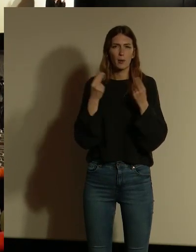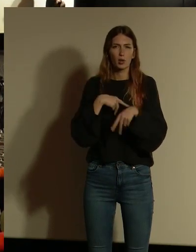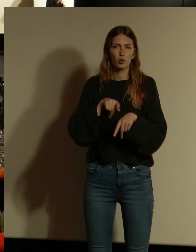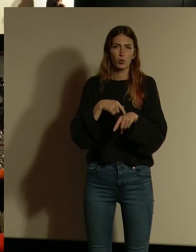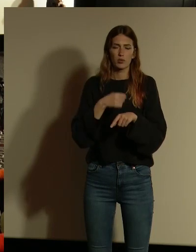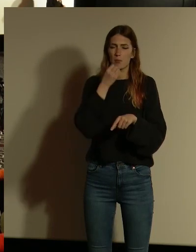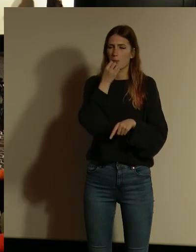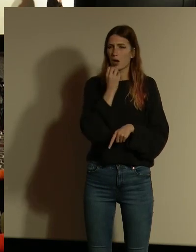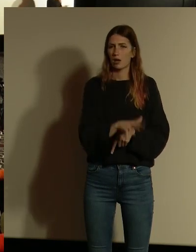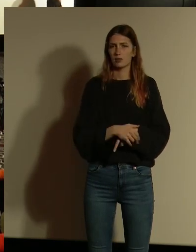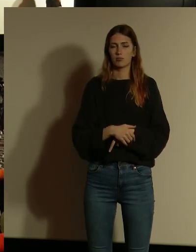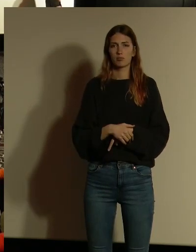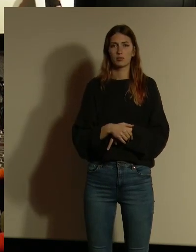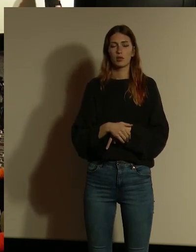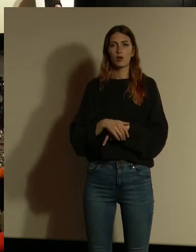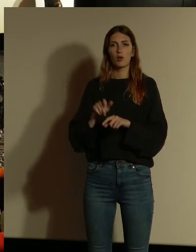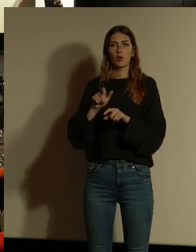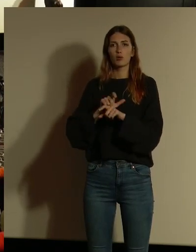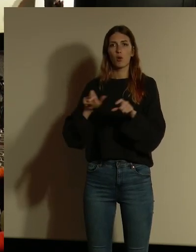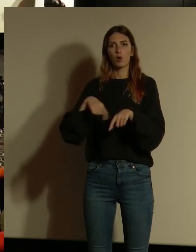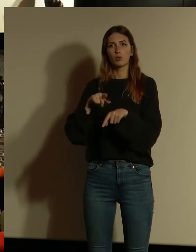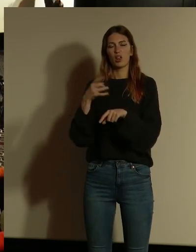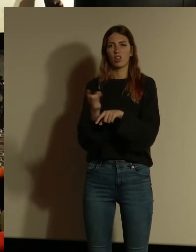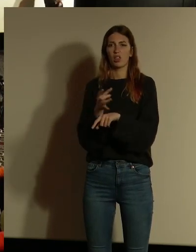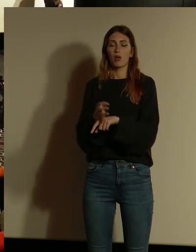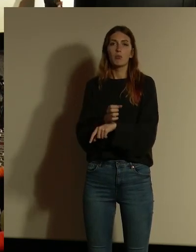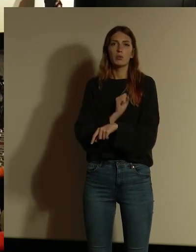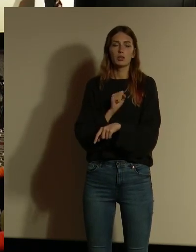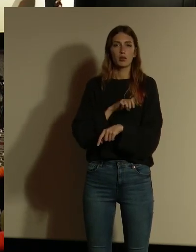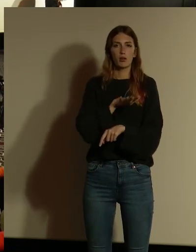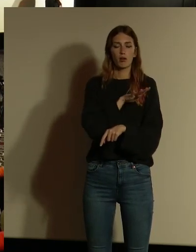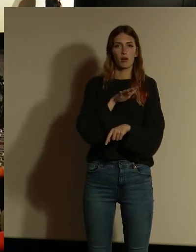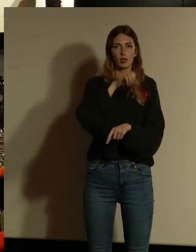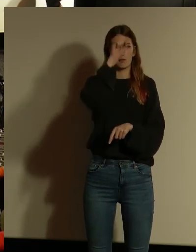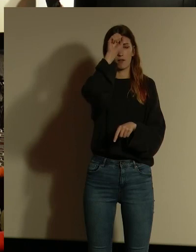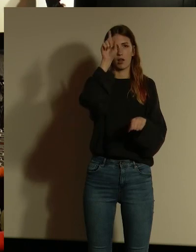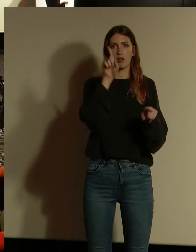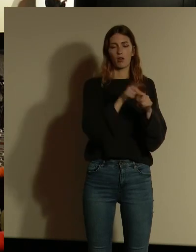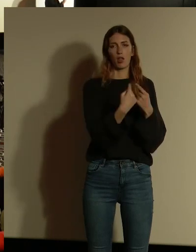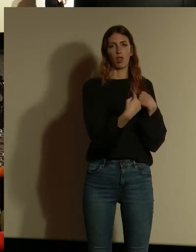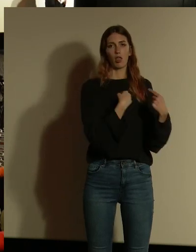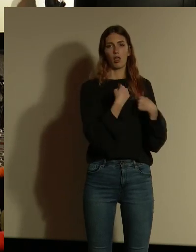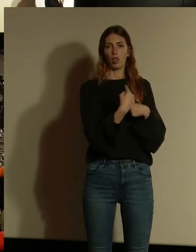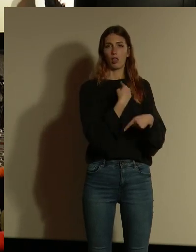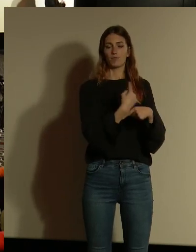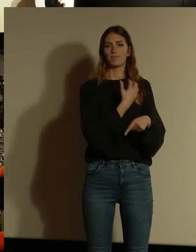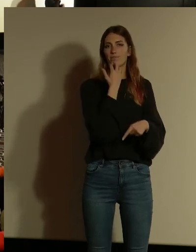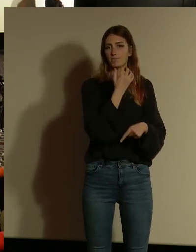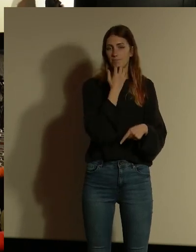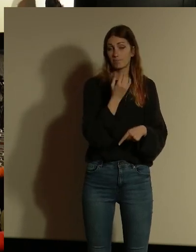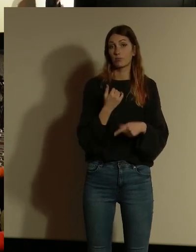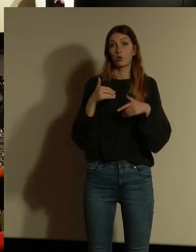noorelt poppi, sest ei tahtnud olla klassivendadele naerualune. No see lõppes sellega, et otsustasin